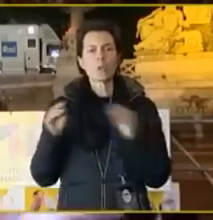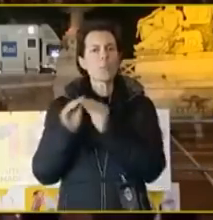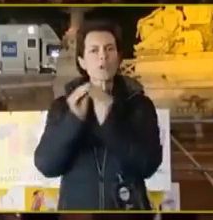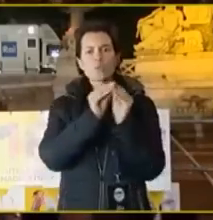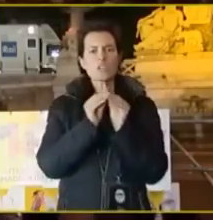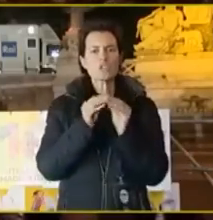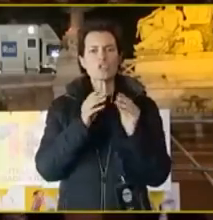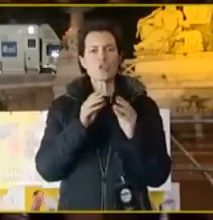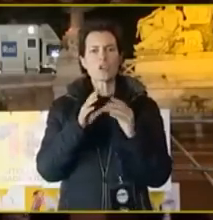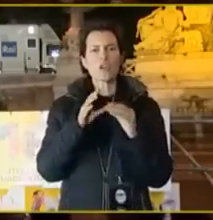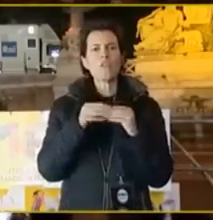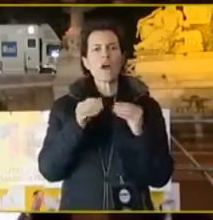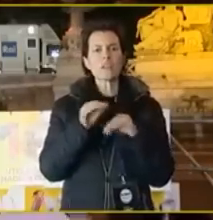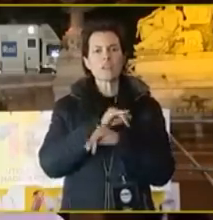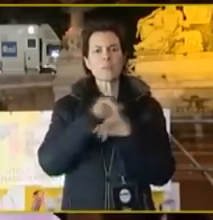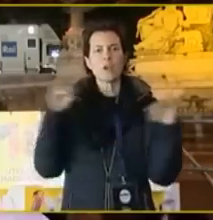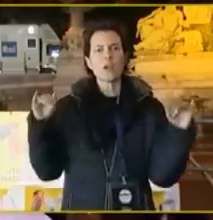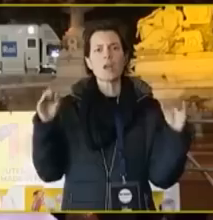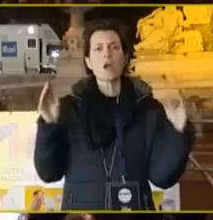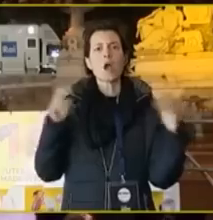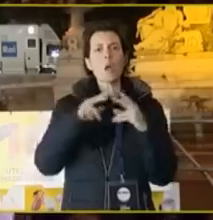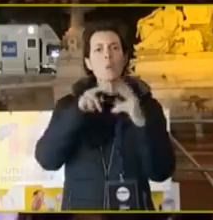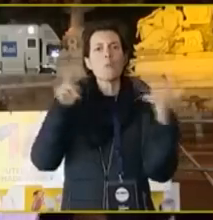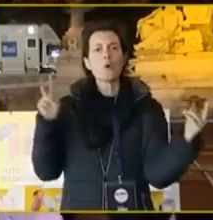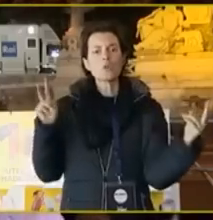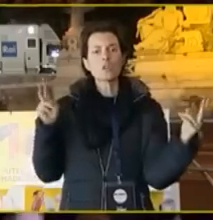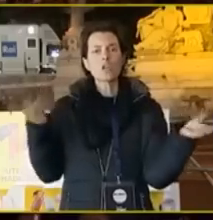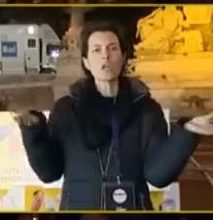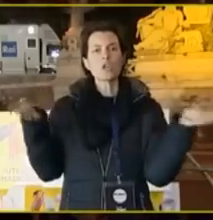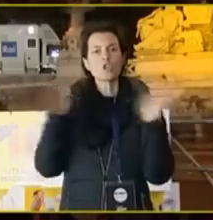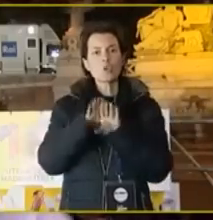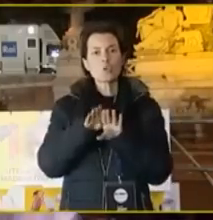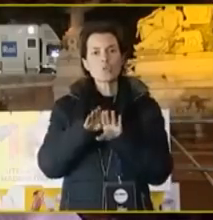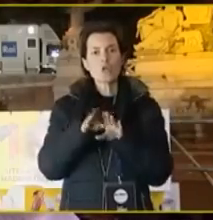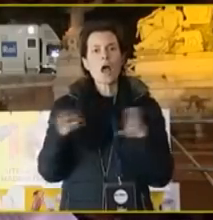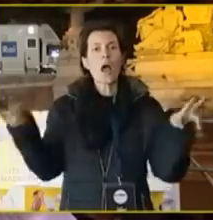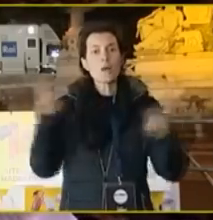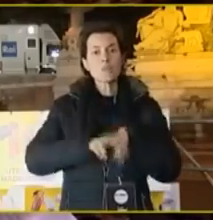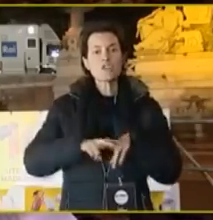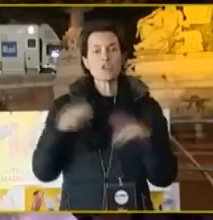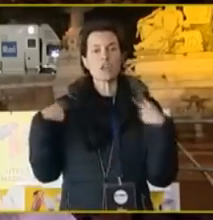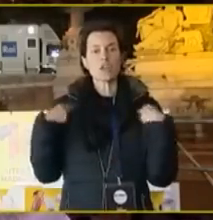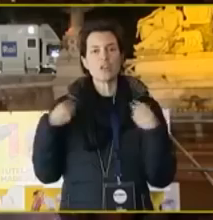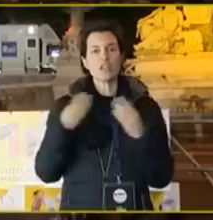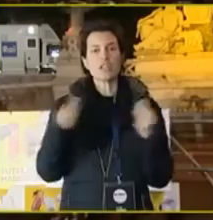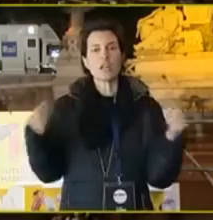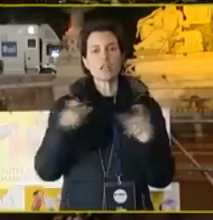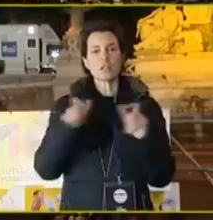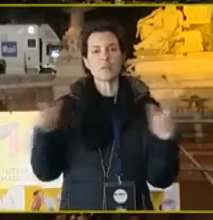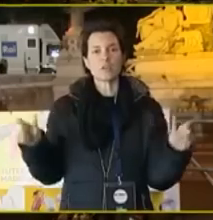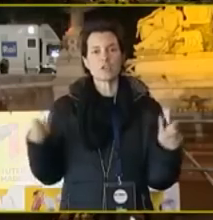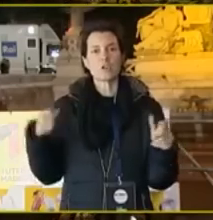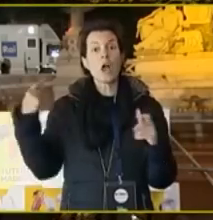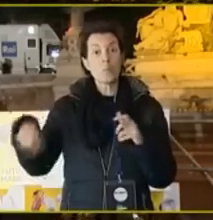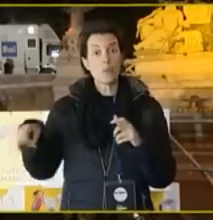manutenzione. Quel ponte è stato chiuso e ha peggiorato la vita di decine di migliaia di persone. Devono fare i salti mortali